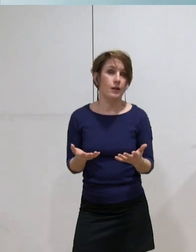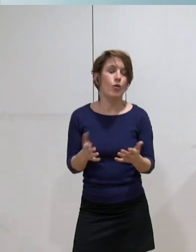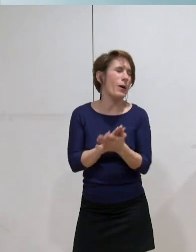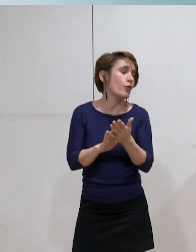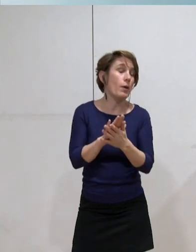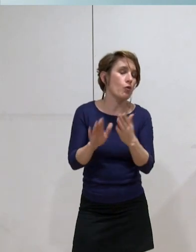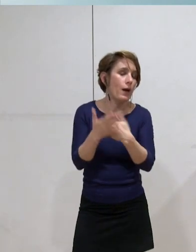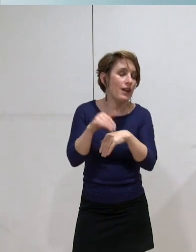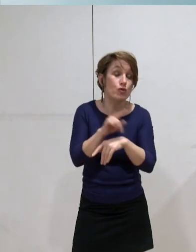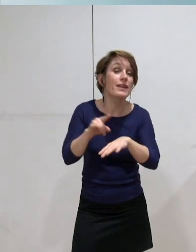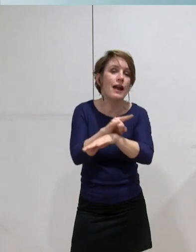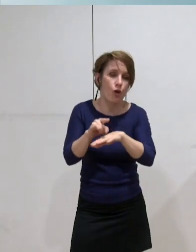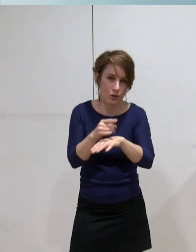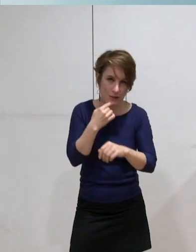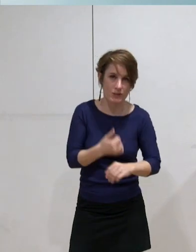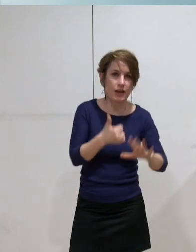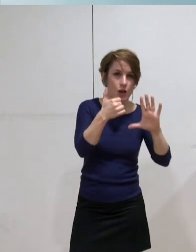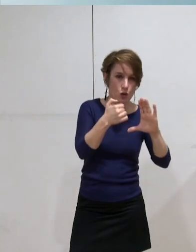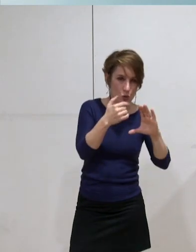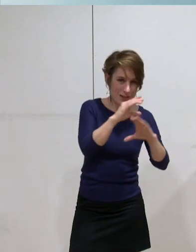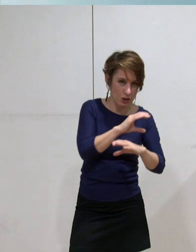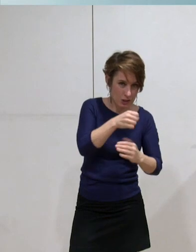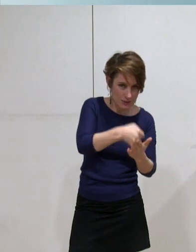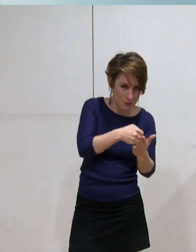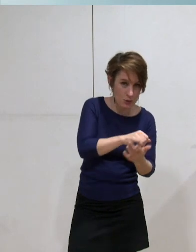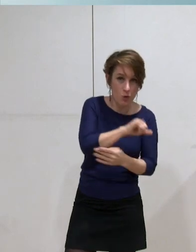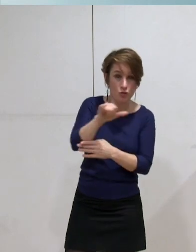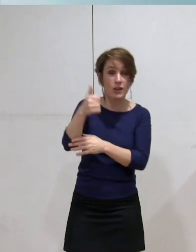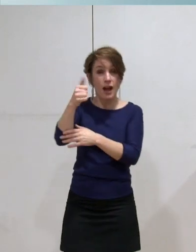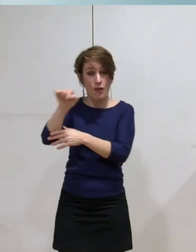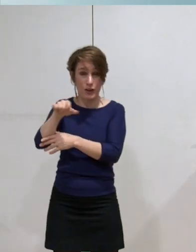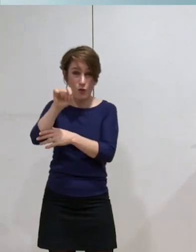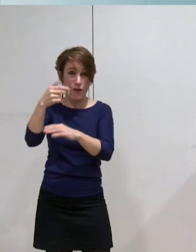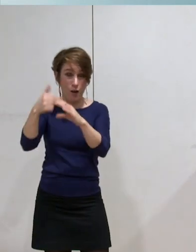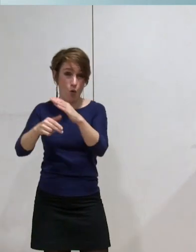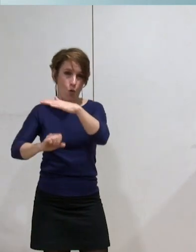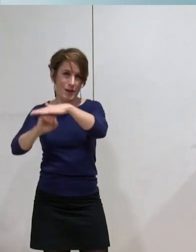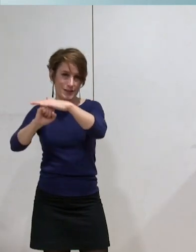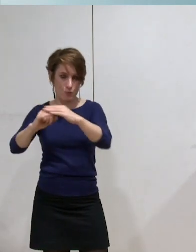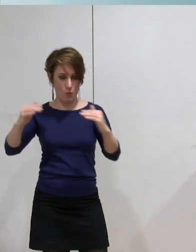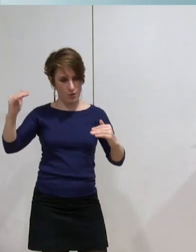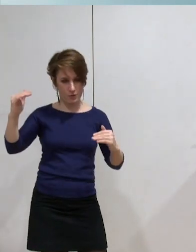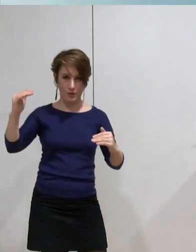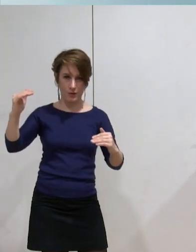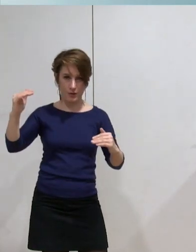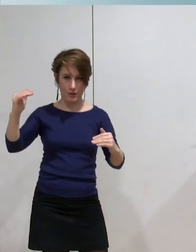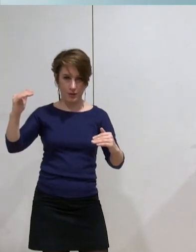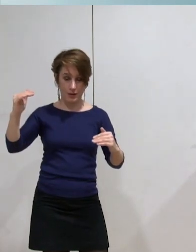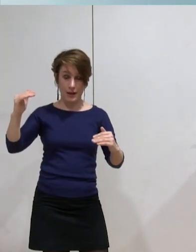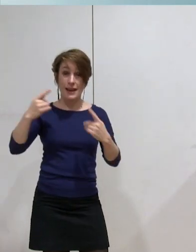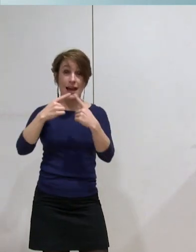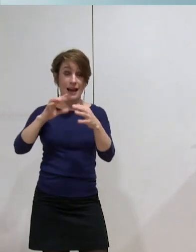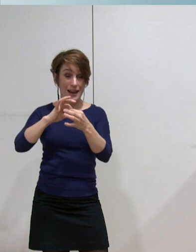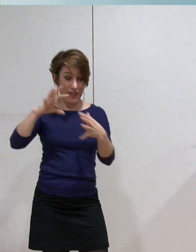l'heure pardon qui varie de 60 centimes à 1,20 ce qui fait la différence entre ces deux bornes c'est